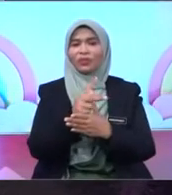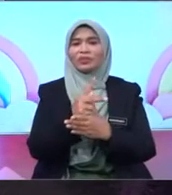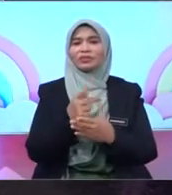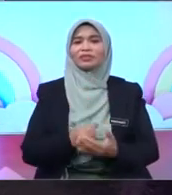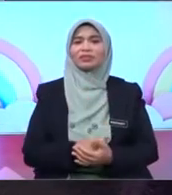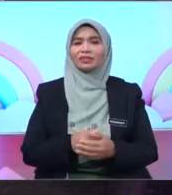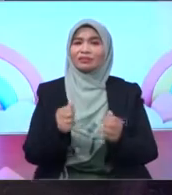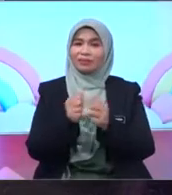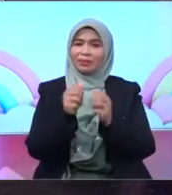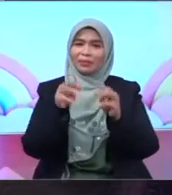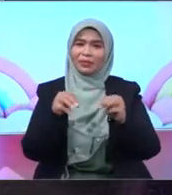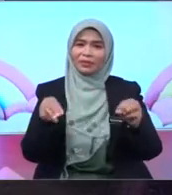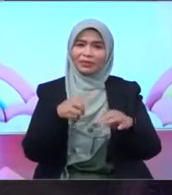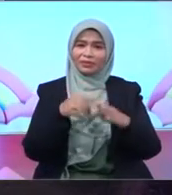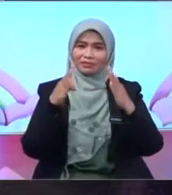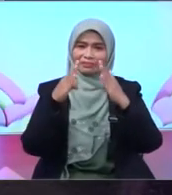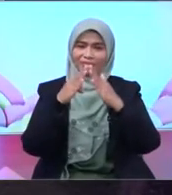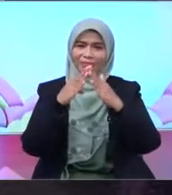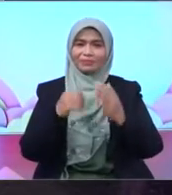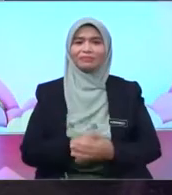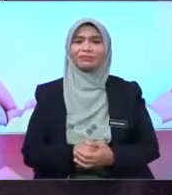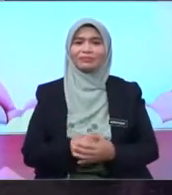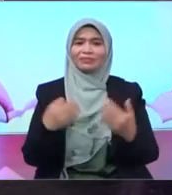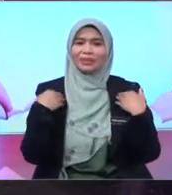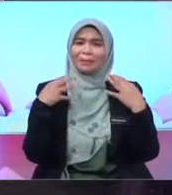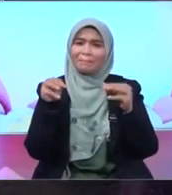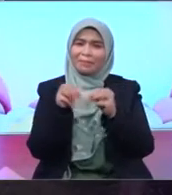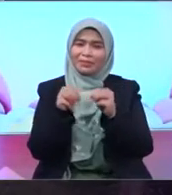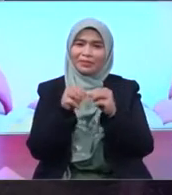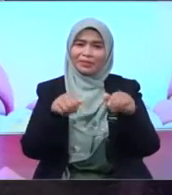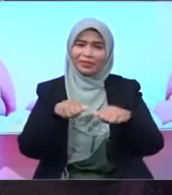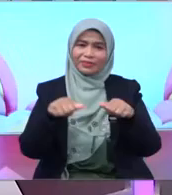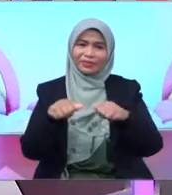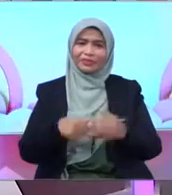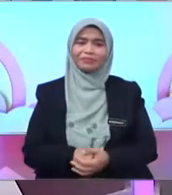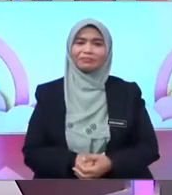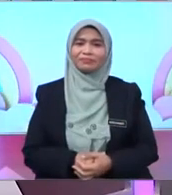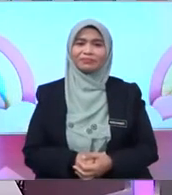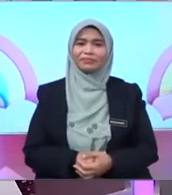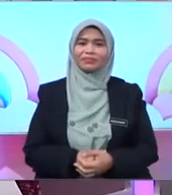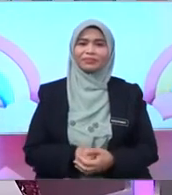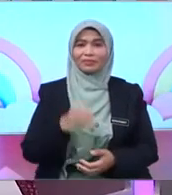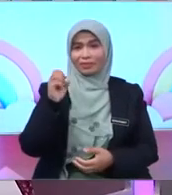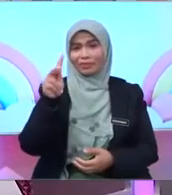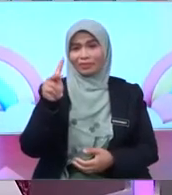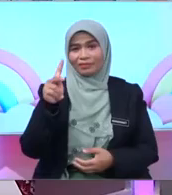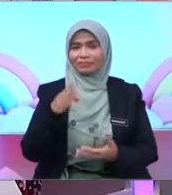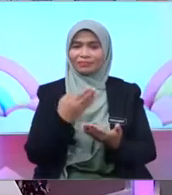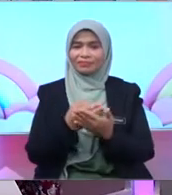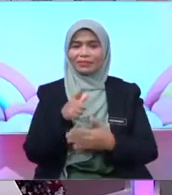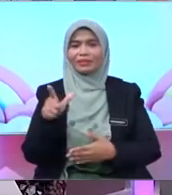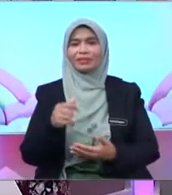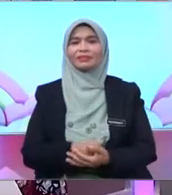murid-murid di rumah banyaknya macam-macam oke baiklah meradang di rumah